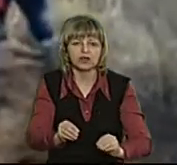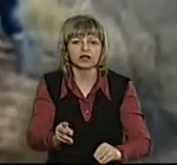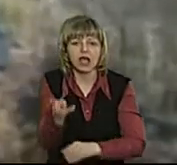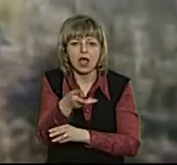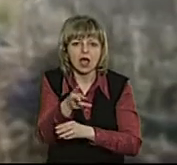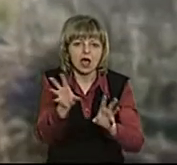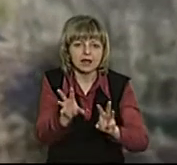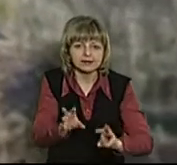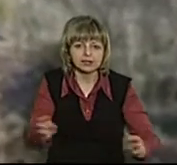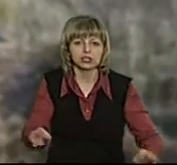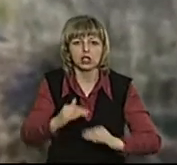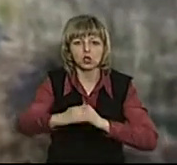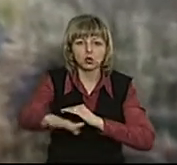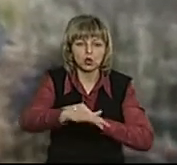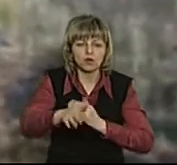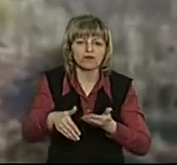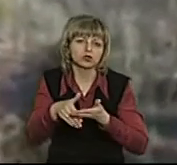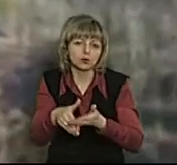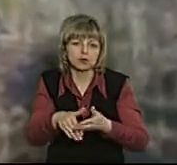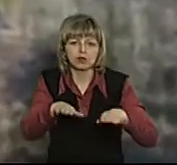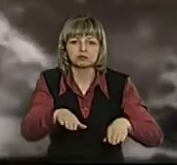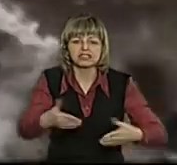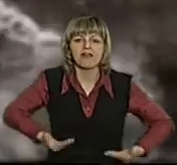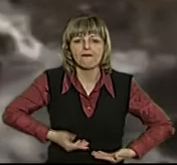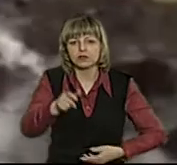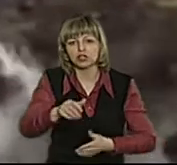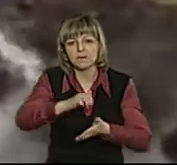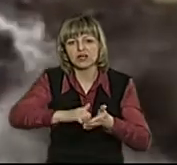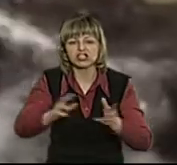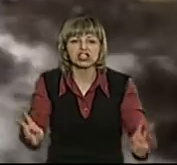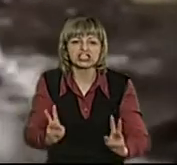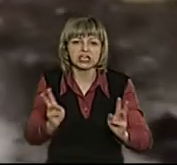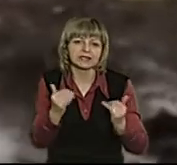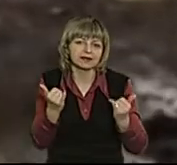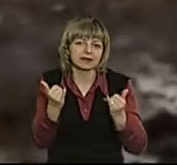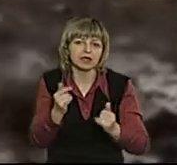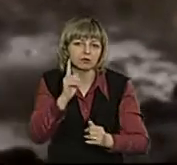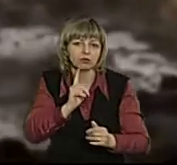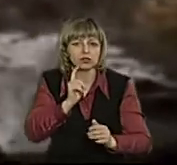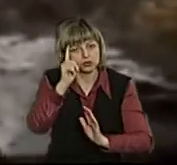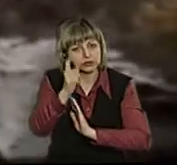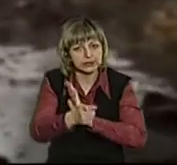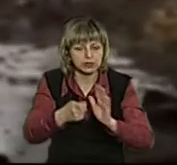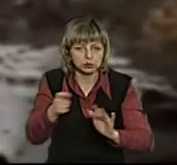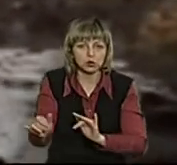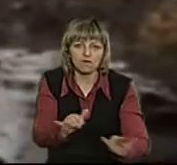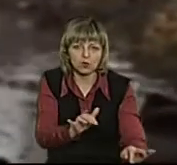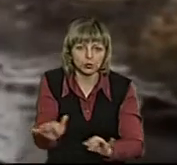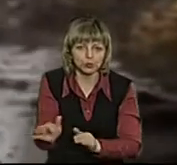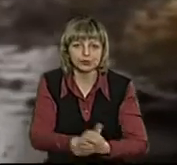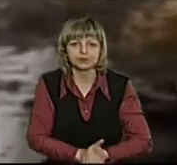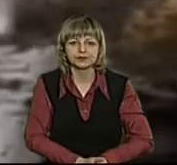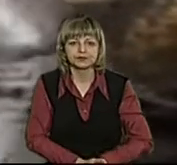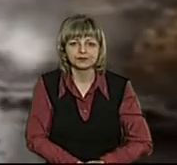Гасити торфовище рятувальникам допомагають місцеві жителі. Причину загорання наразі з'ясовують.